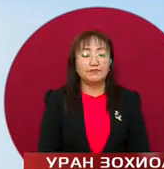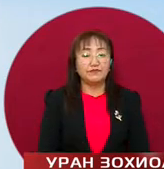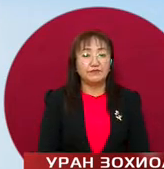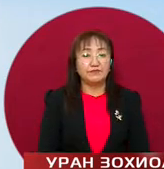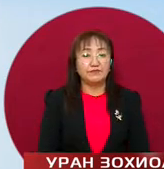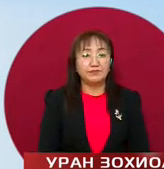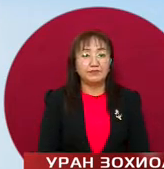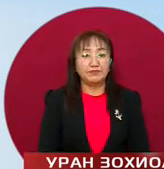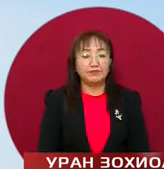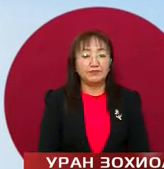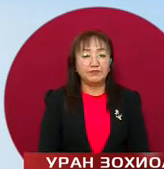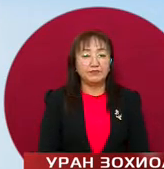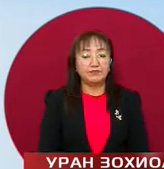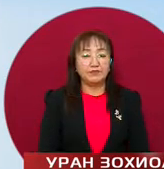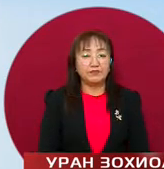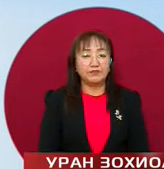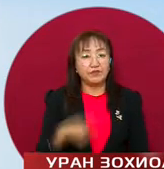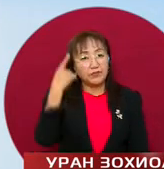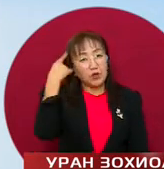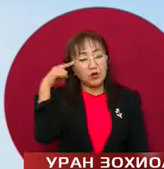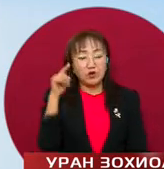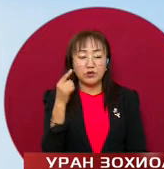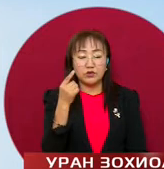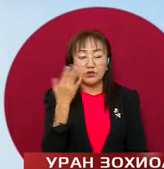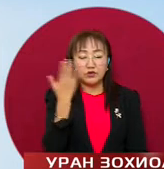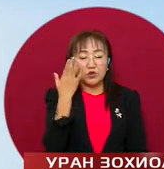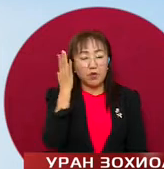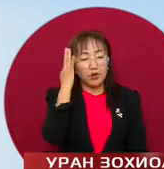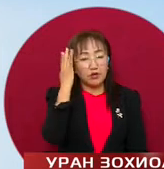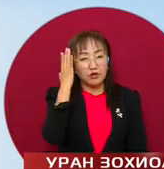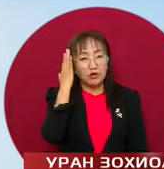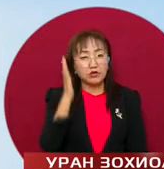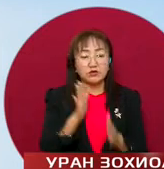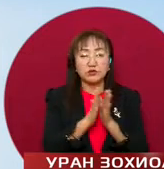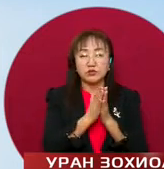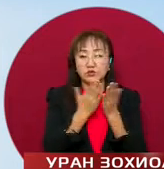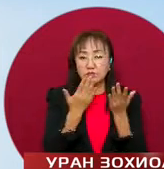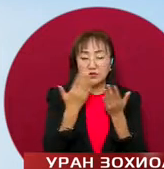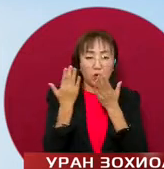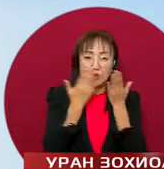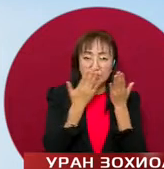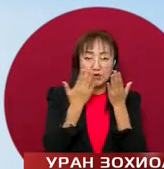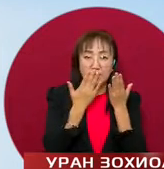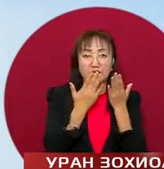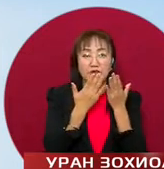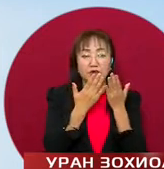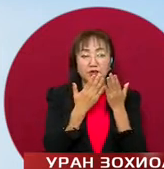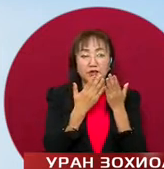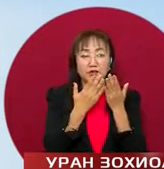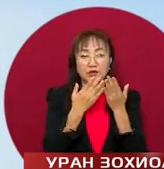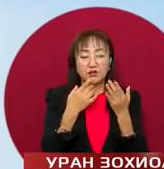За уншсан цохолоо эргцүүлэн бодоод сурах бичгээсээ уншаад